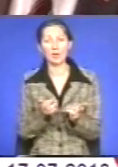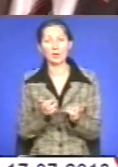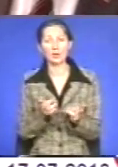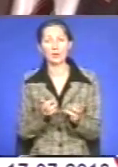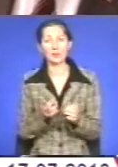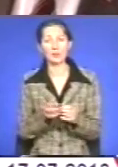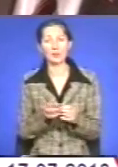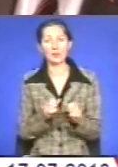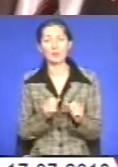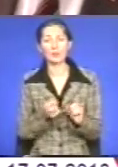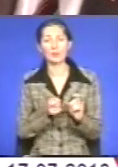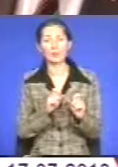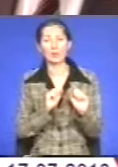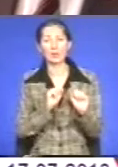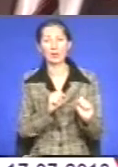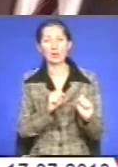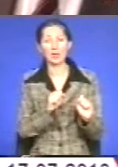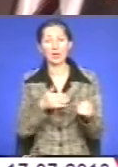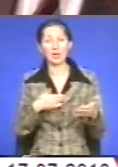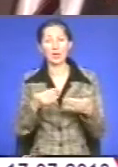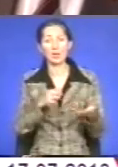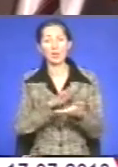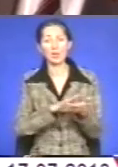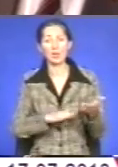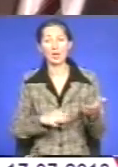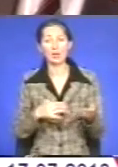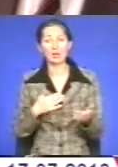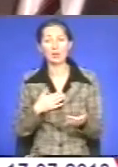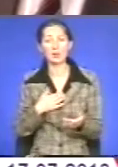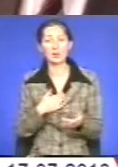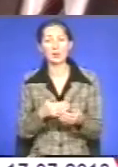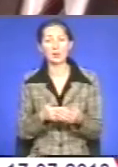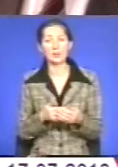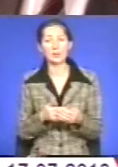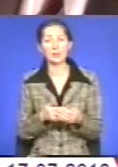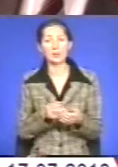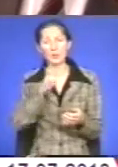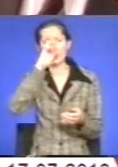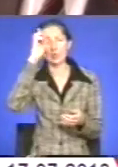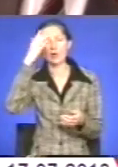Треба боронитись і йти далі. Ну, слава Богу,